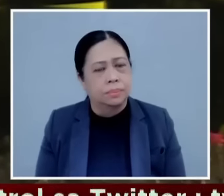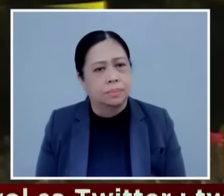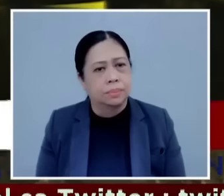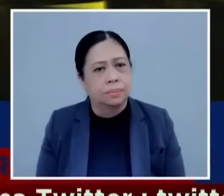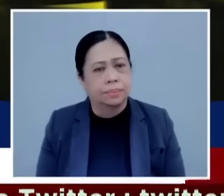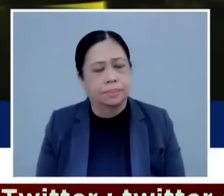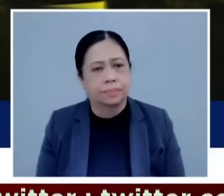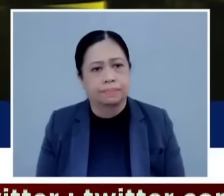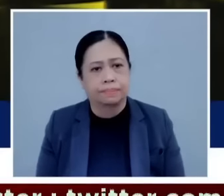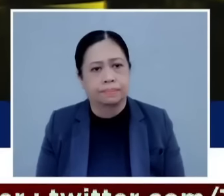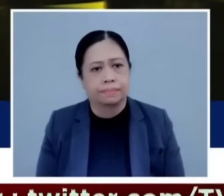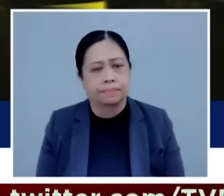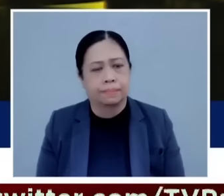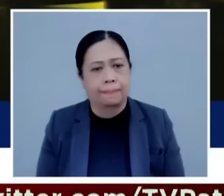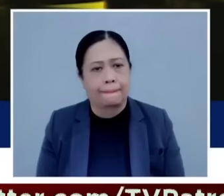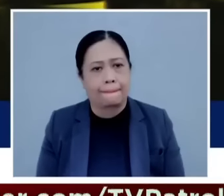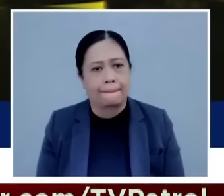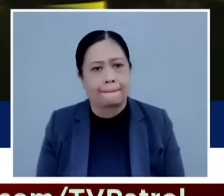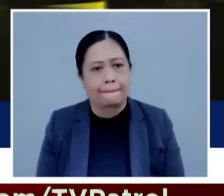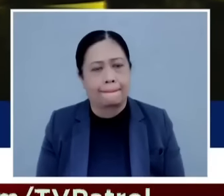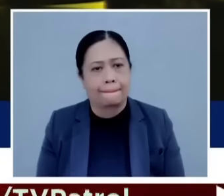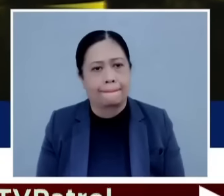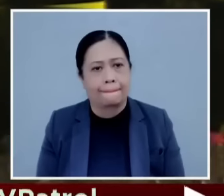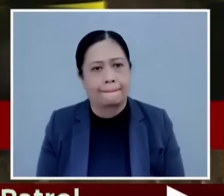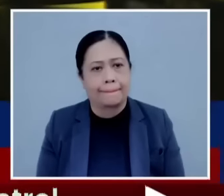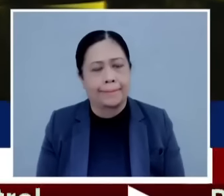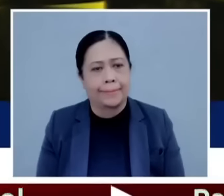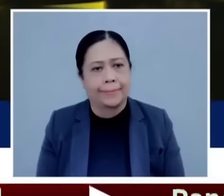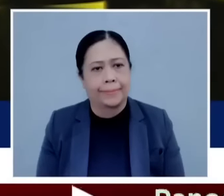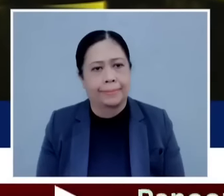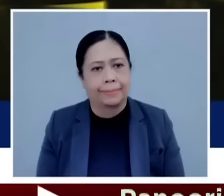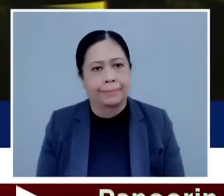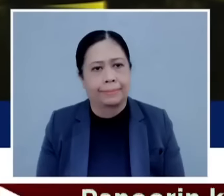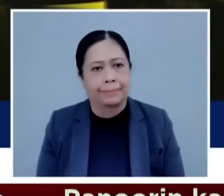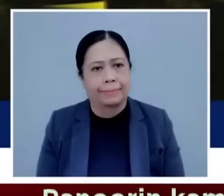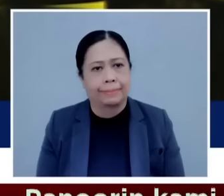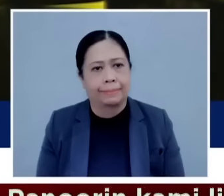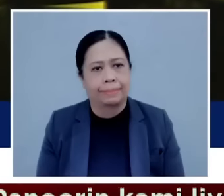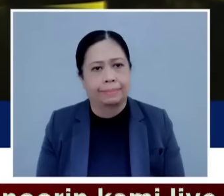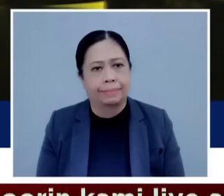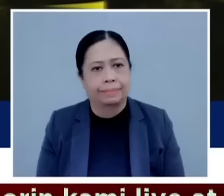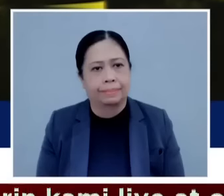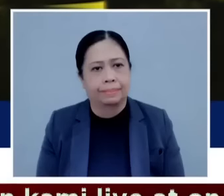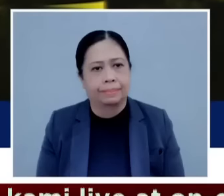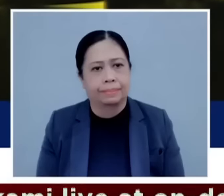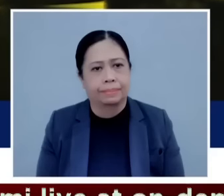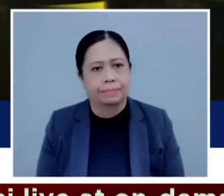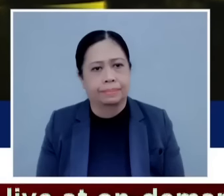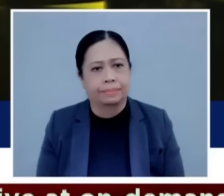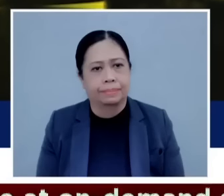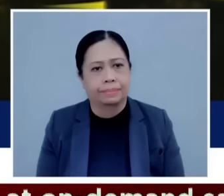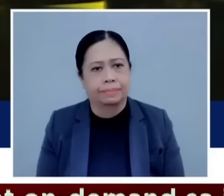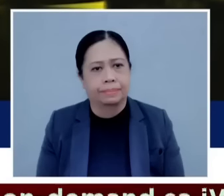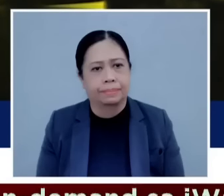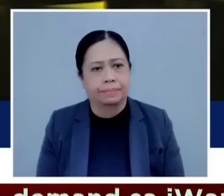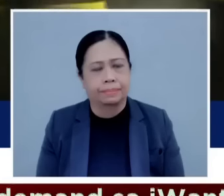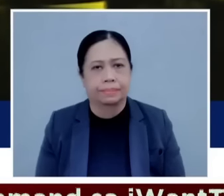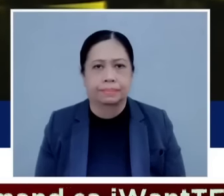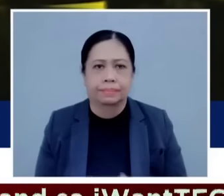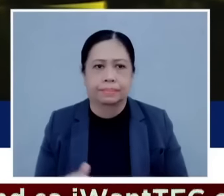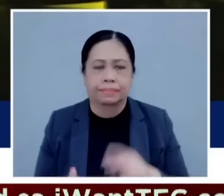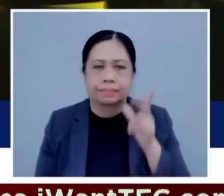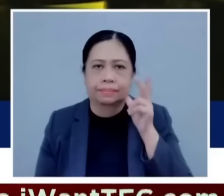Bernadette, may mga isolated na lugar ang nahatiran na ng tulong at sa katunayan, ilang araw na rin na nag-iikot ang mga opisyal